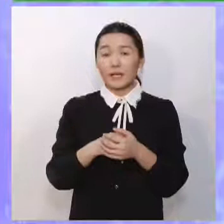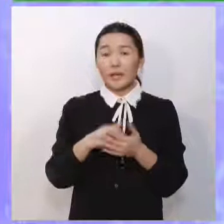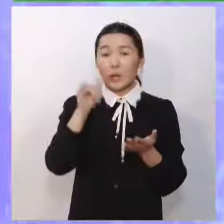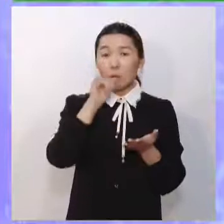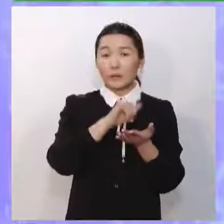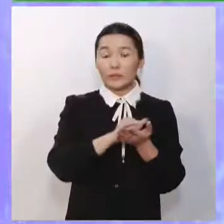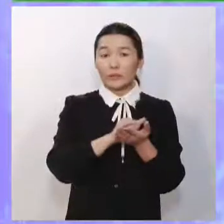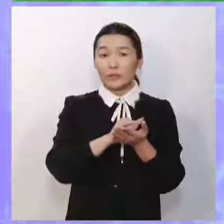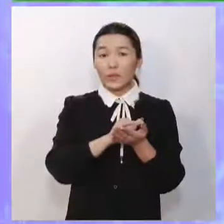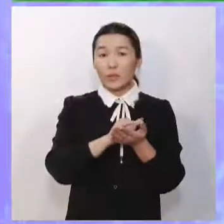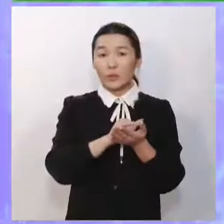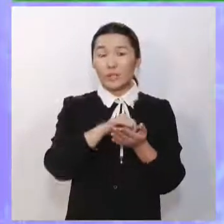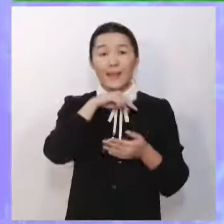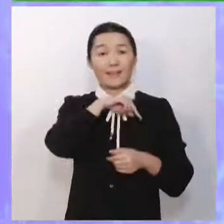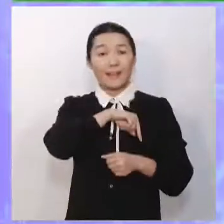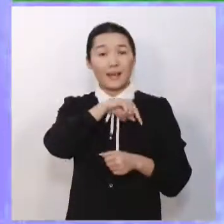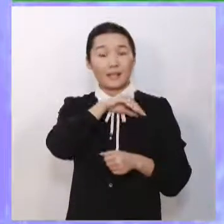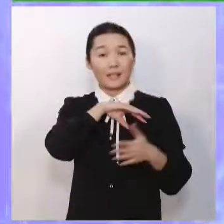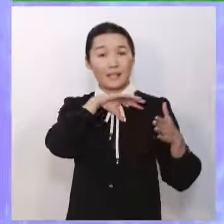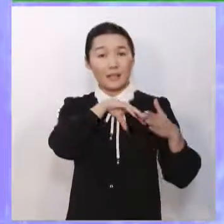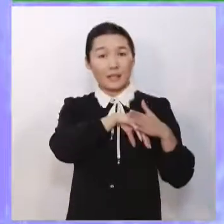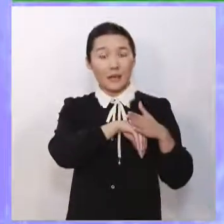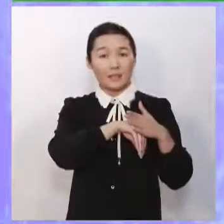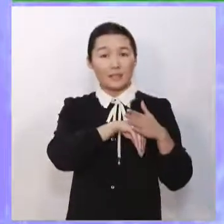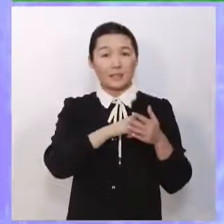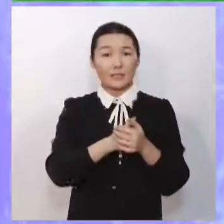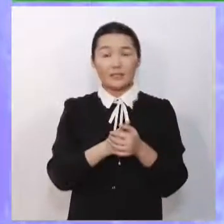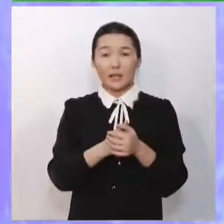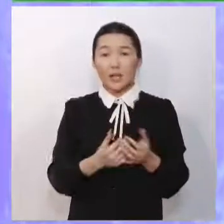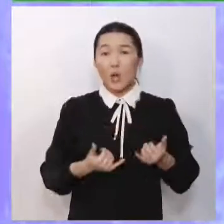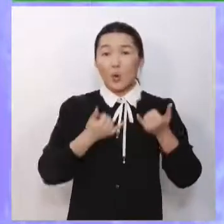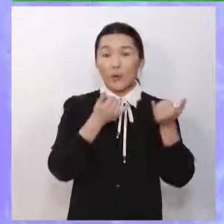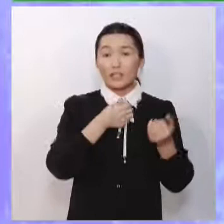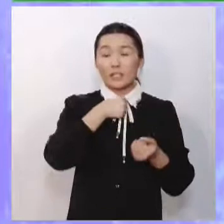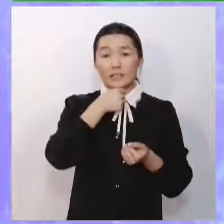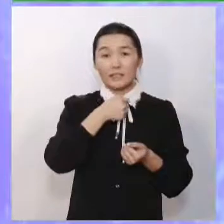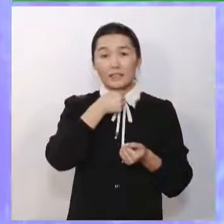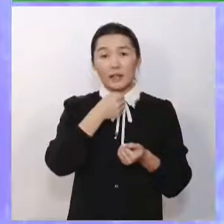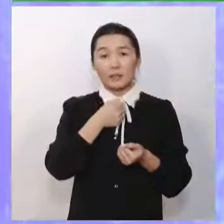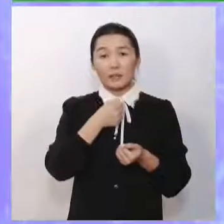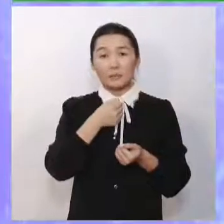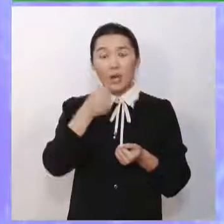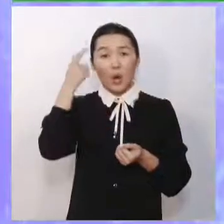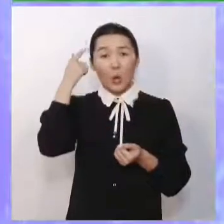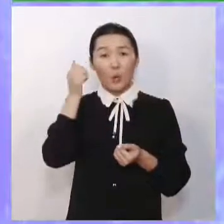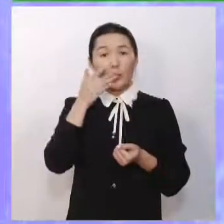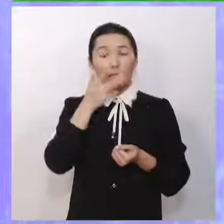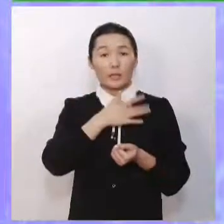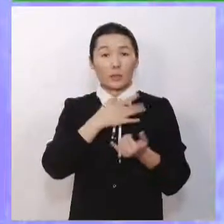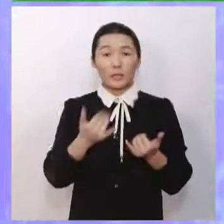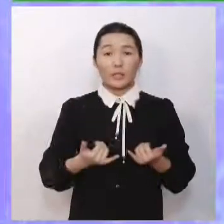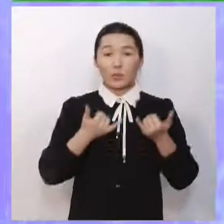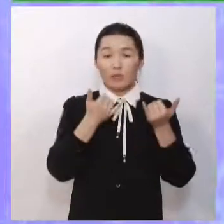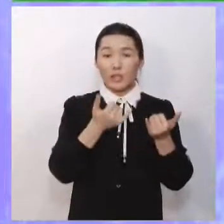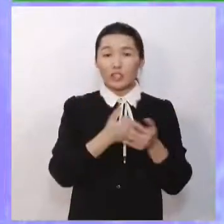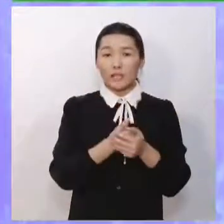идеалы, уважение к старшим, умение любить и прощать, неприятие насилия